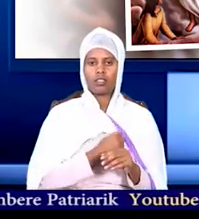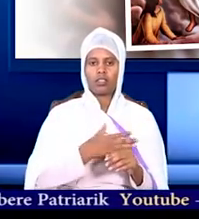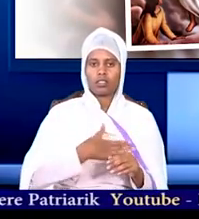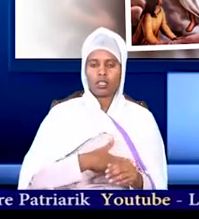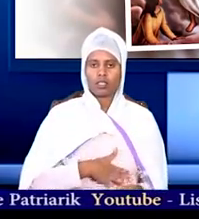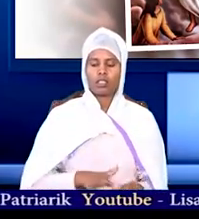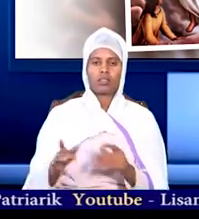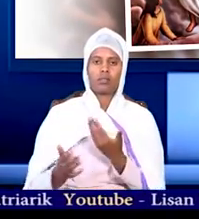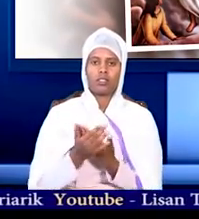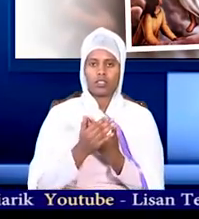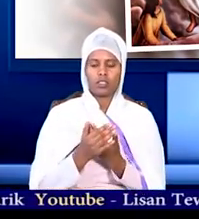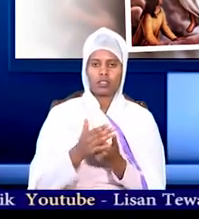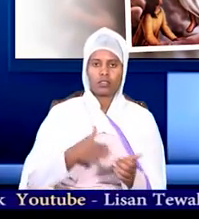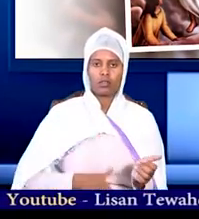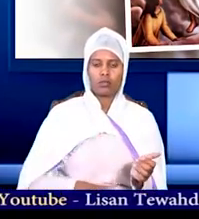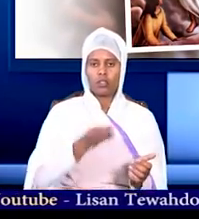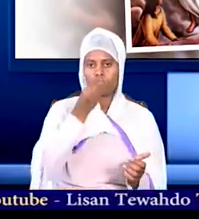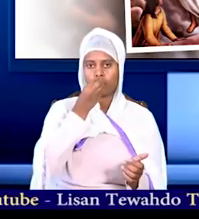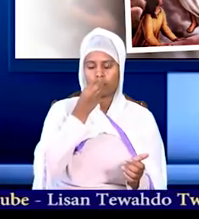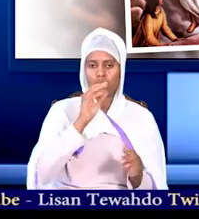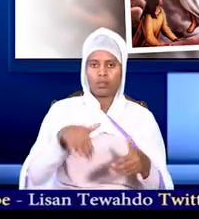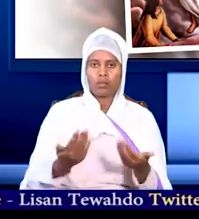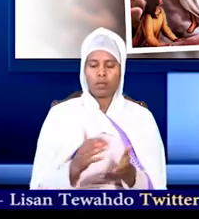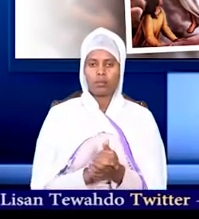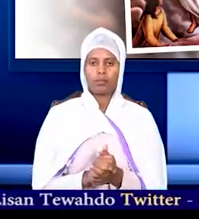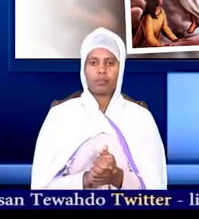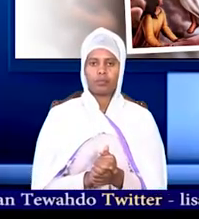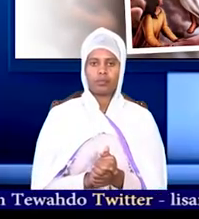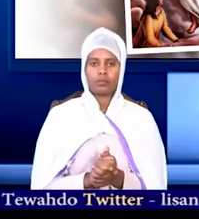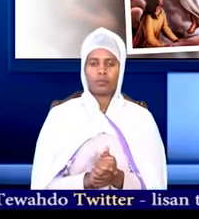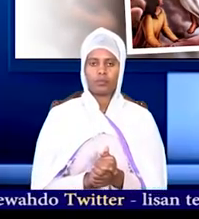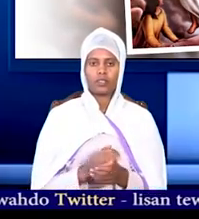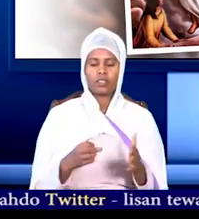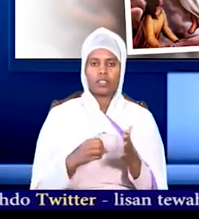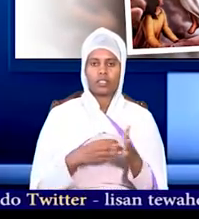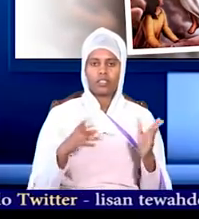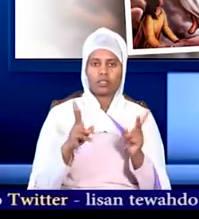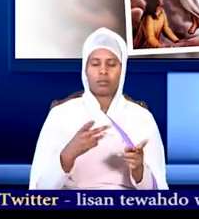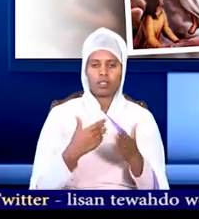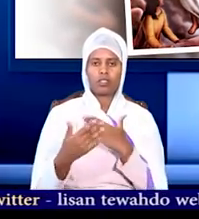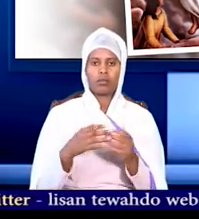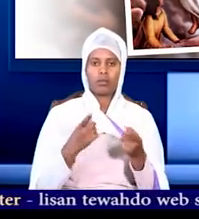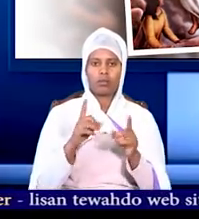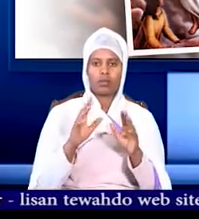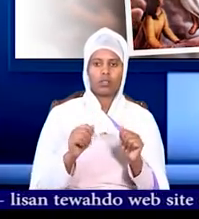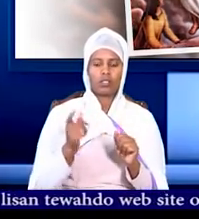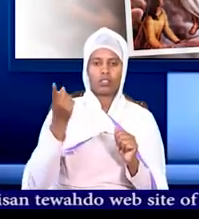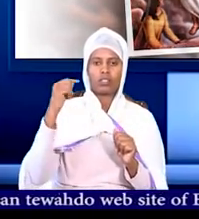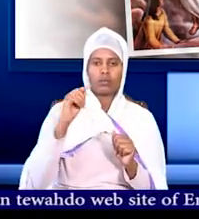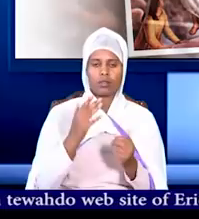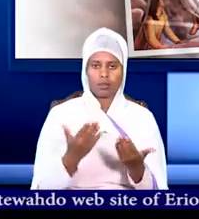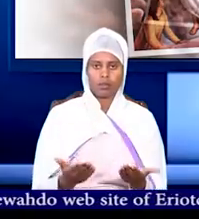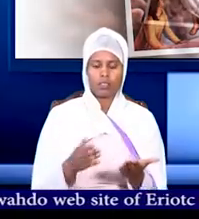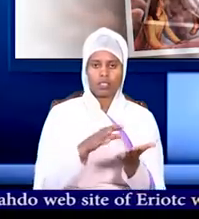እያ? እንታይ ኢልና ንድኻታት ምርዳእ፣ ንጥሙያት ምብላዕ፣ ንድፀሙ ምፅጋብ ምርዋይ እዩ። ስለዚ እዚ ክንገብር